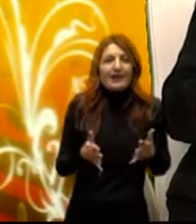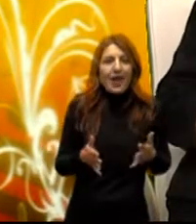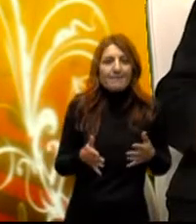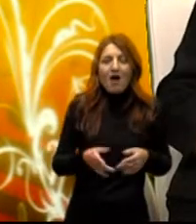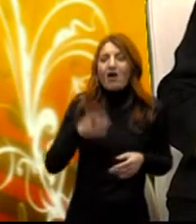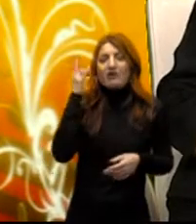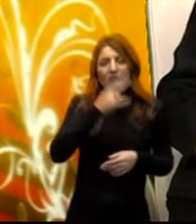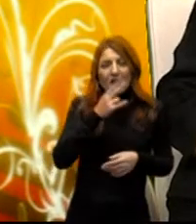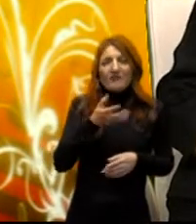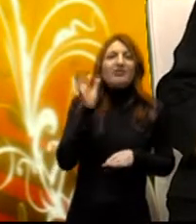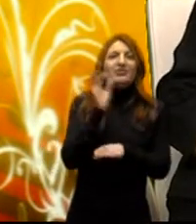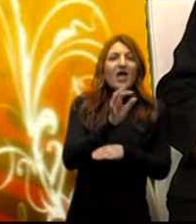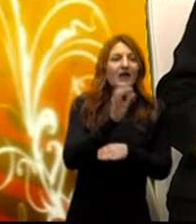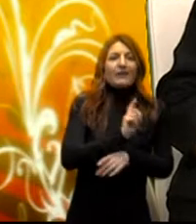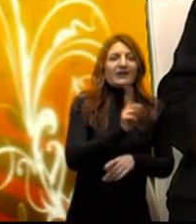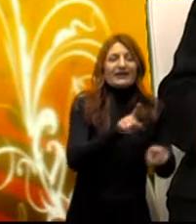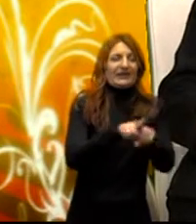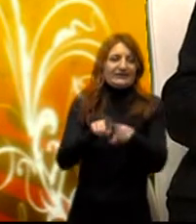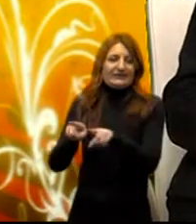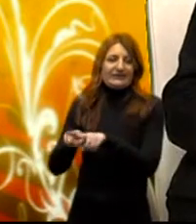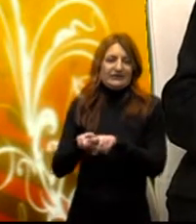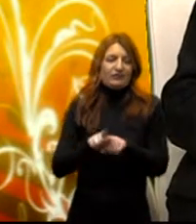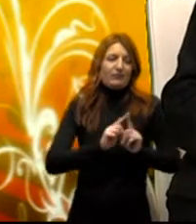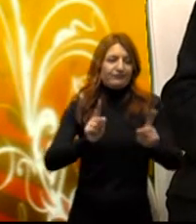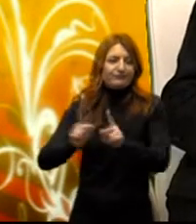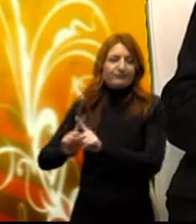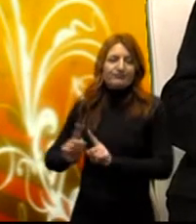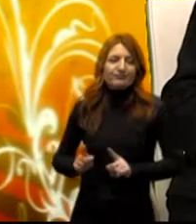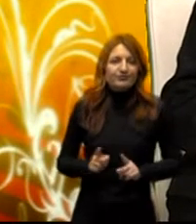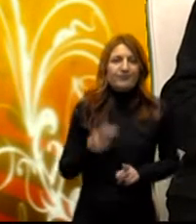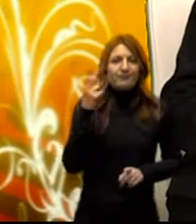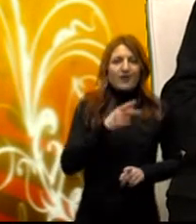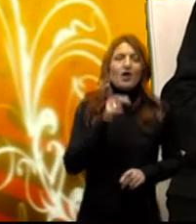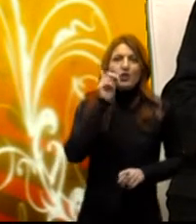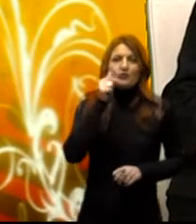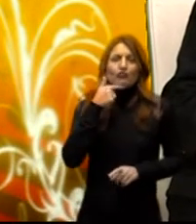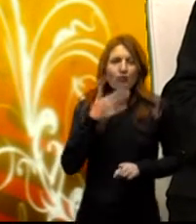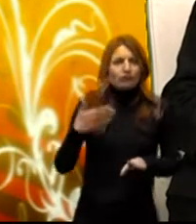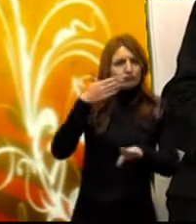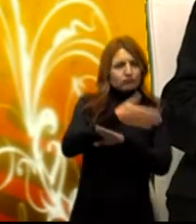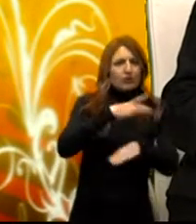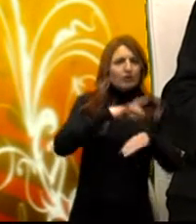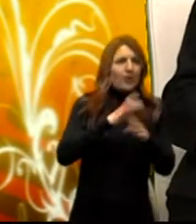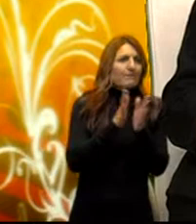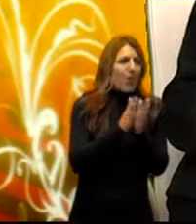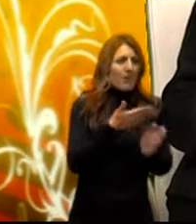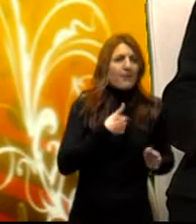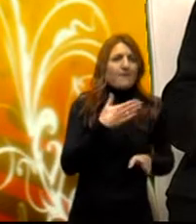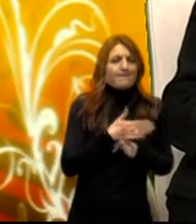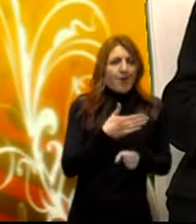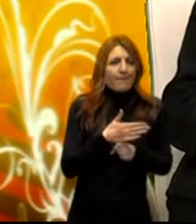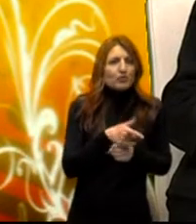će i terapija poslije biti različita. Ali svaki takav pacijent koji potraži liječničku pomoć neurologa